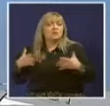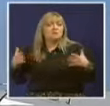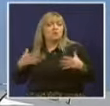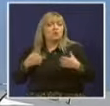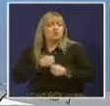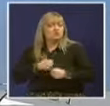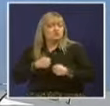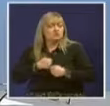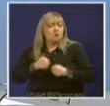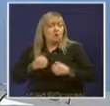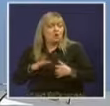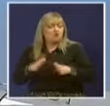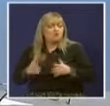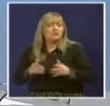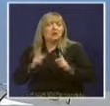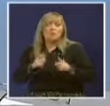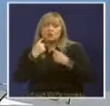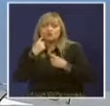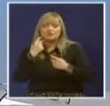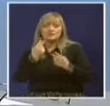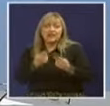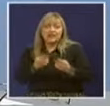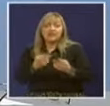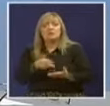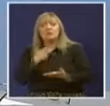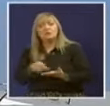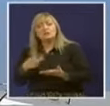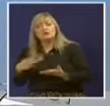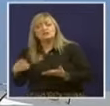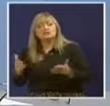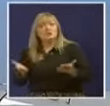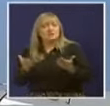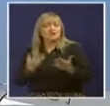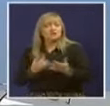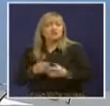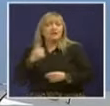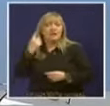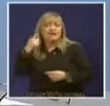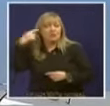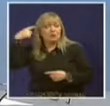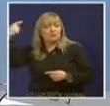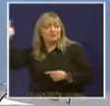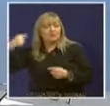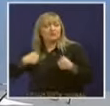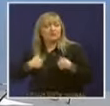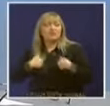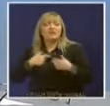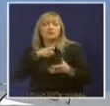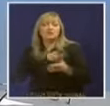Въпросът е много сложен, той може да се разглежда от много страни, но всъщност една от идеите на нашата петиция